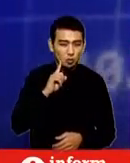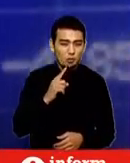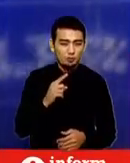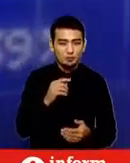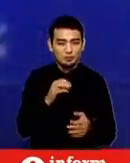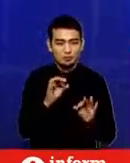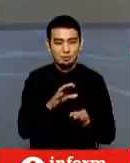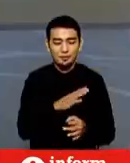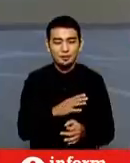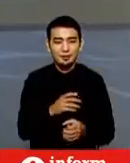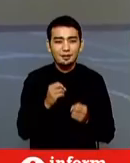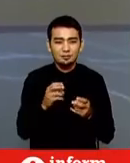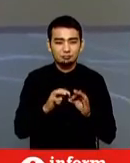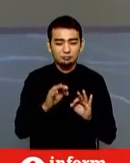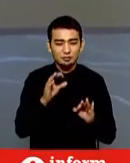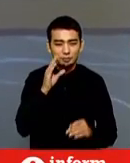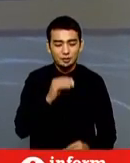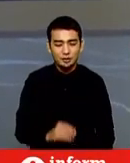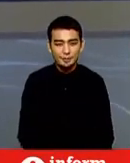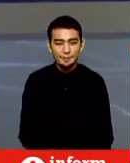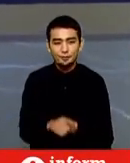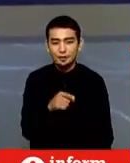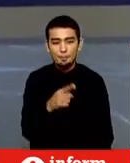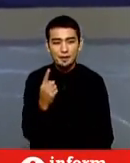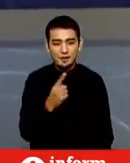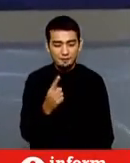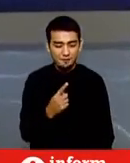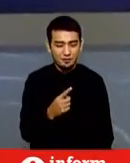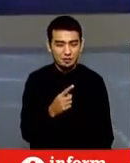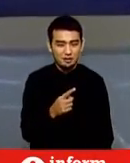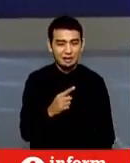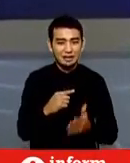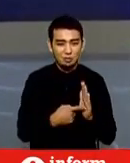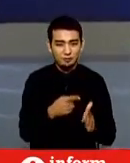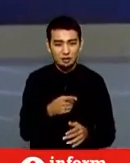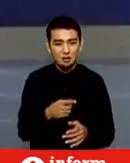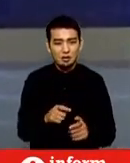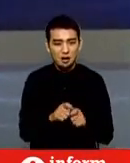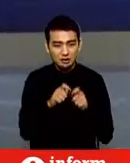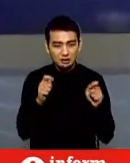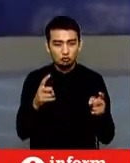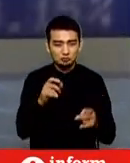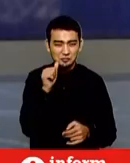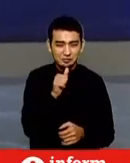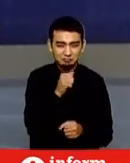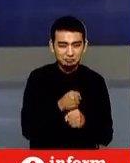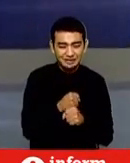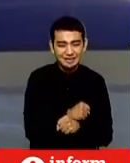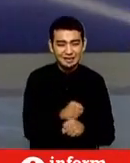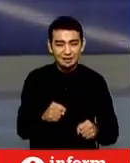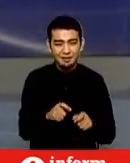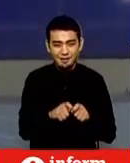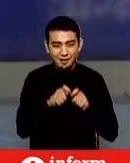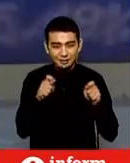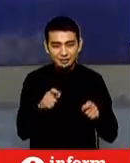аласыз? Бұл ең негізгі талап, шын айту керек, бізге ашықтық керек, және де ел үшін тиімділік керек. Ашықтық деген сөз, ол